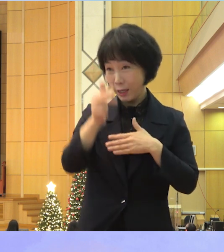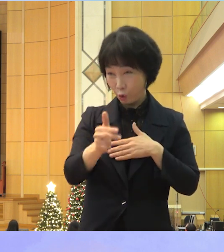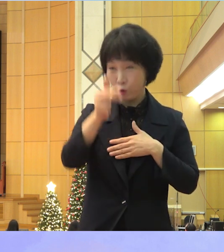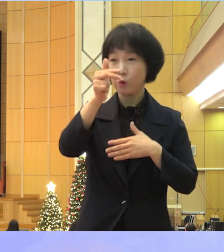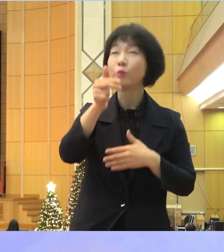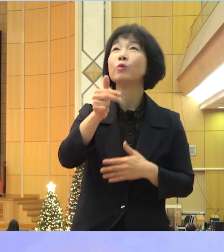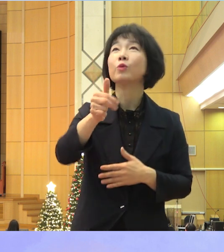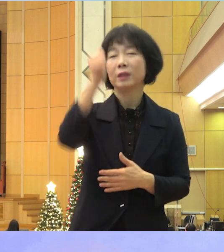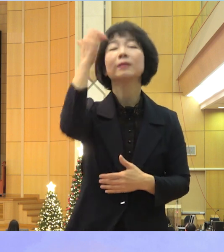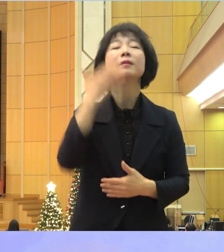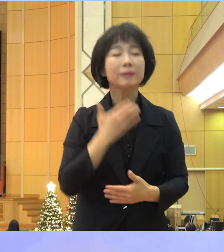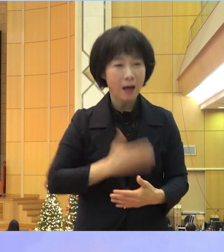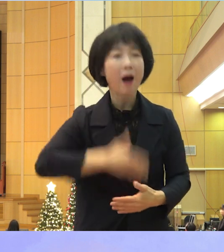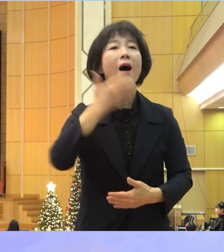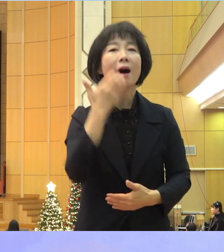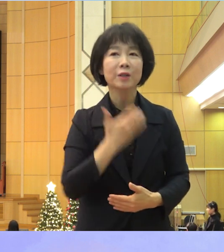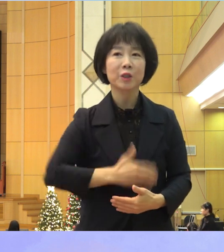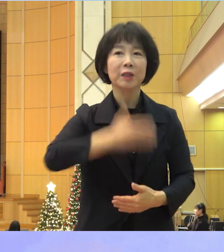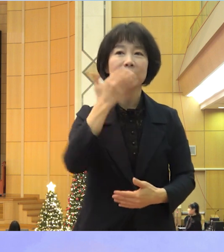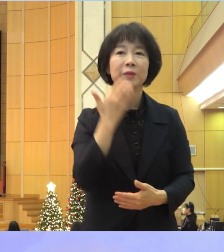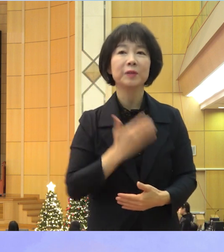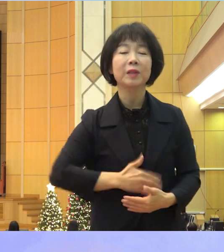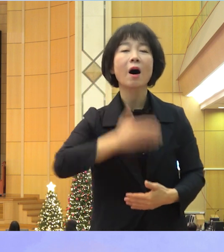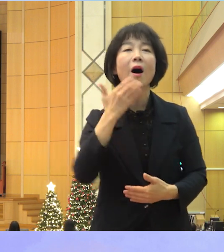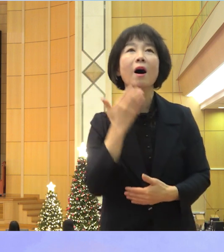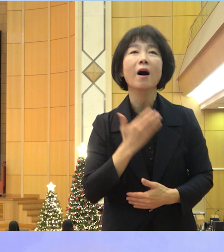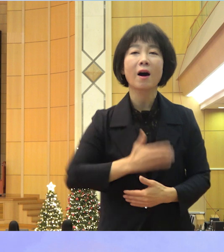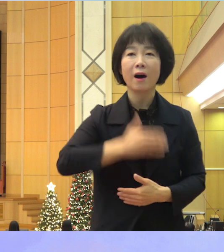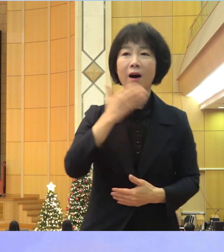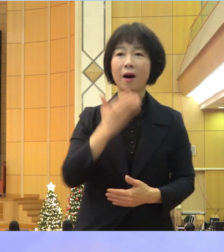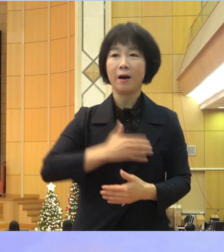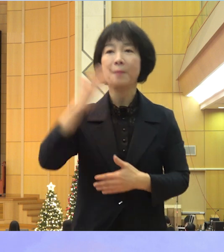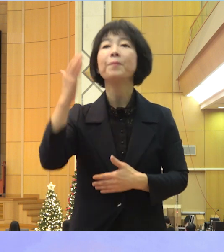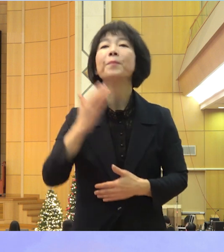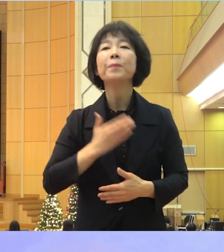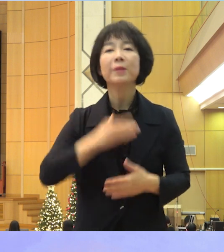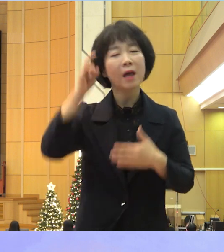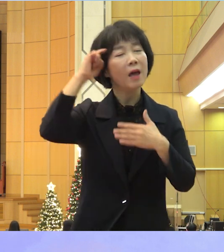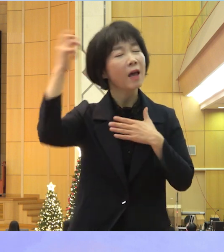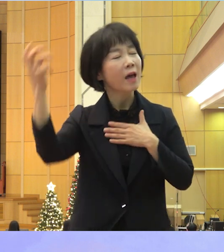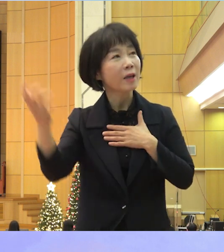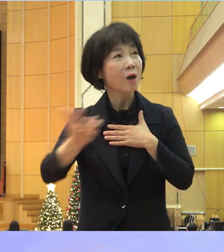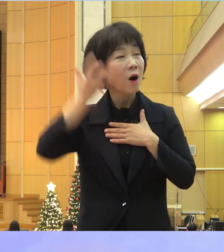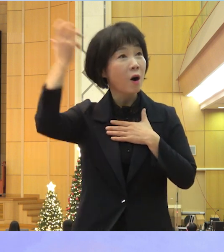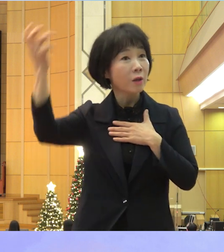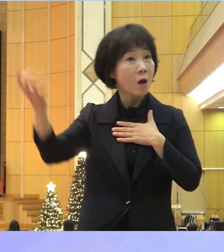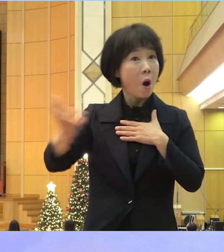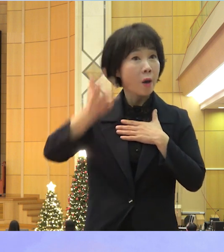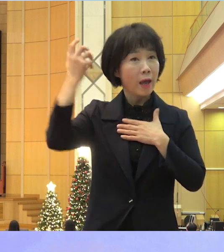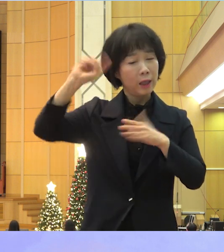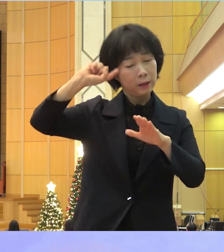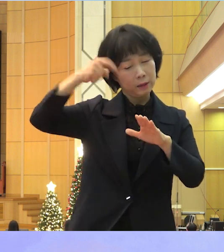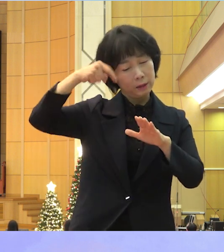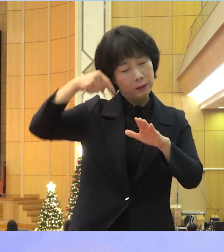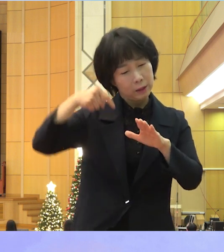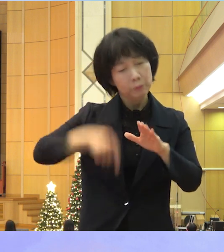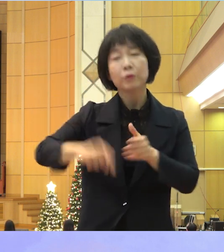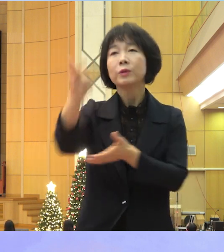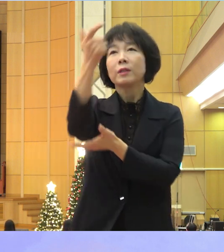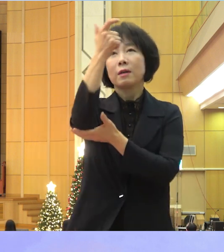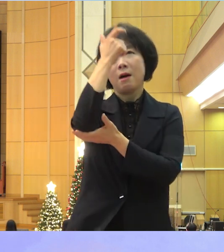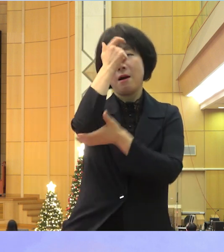없네. 내 주는 아신다. 내